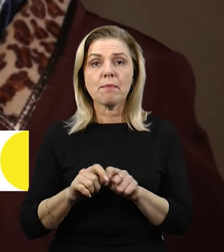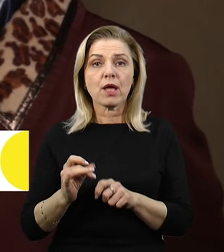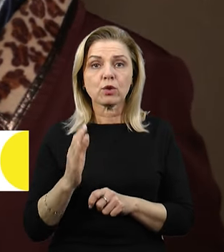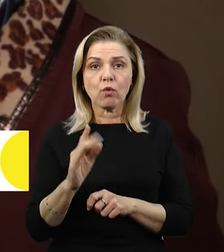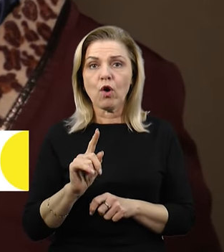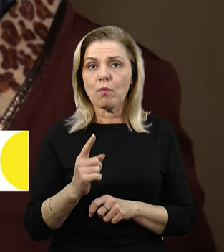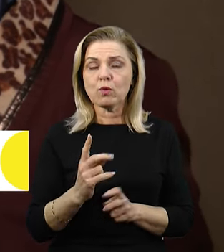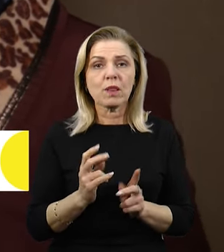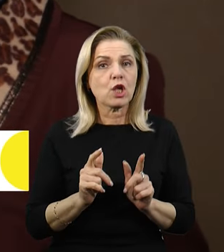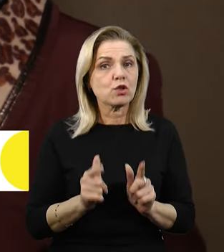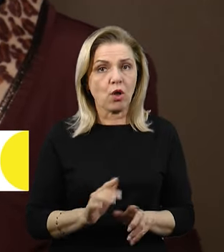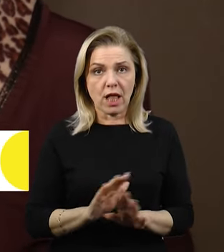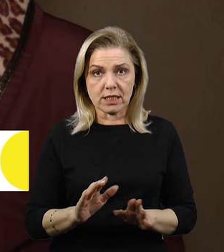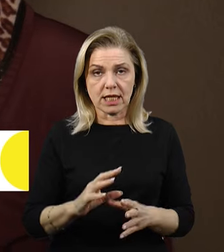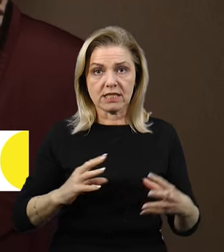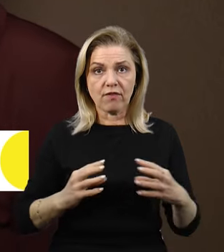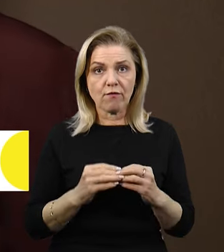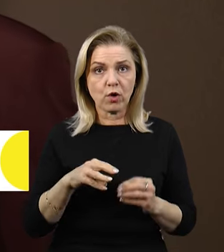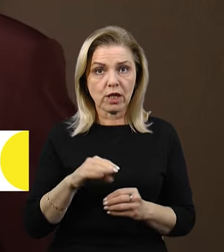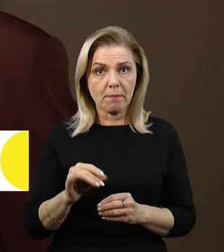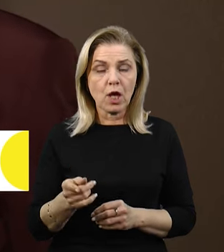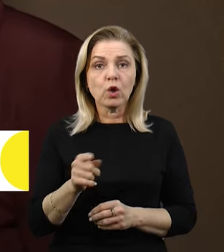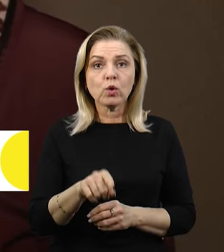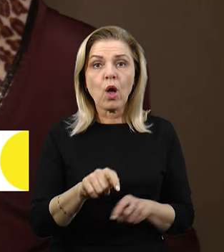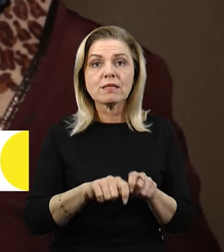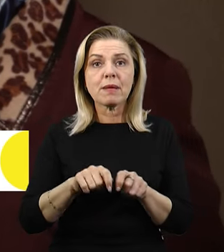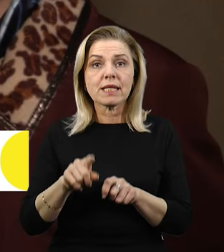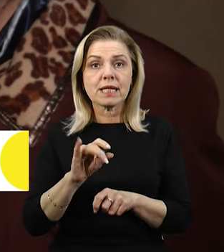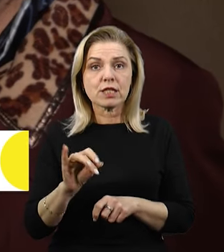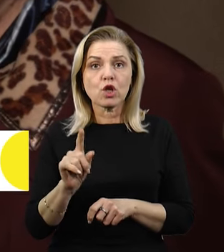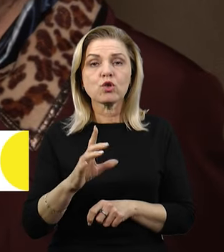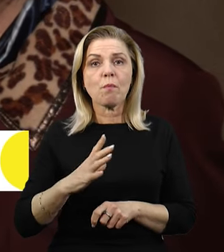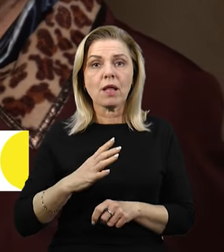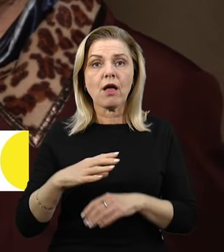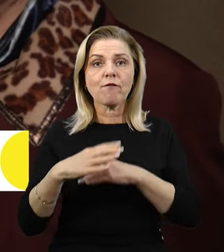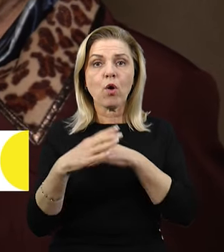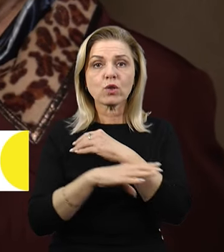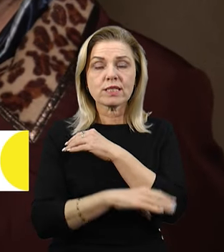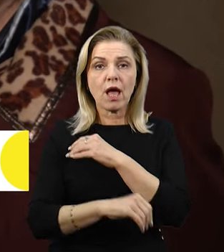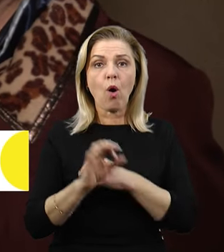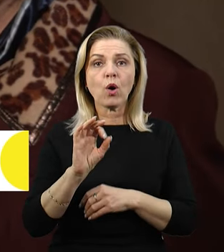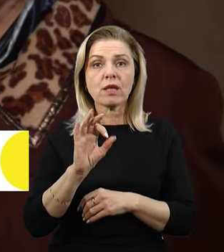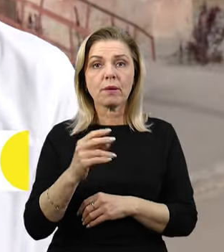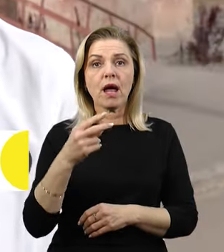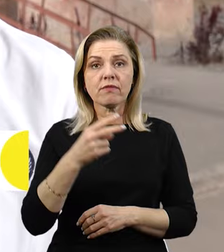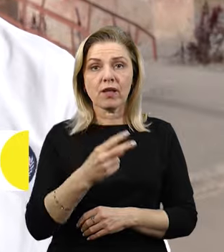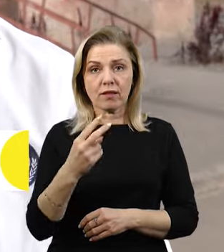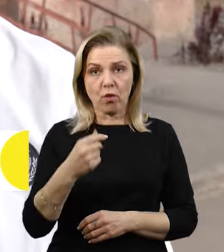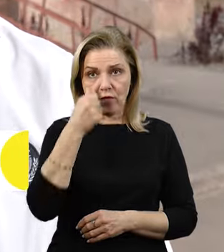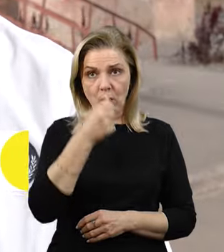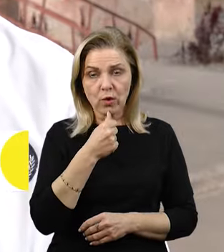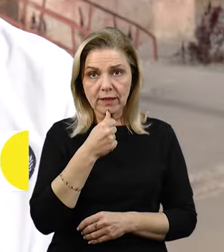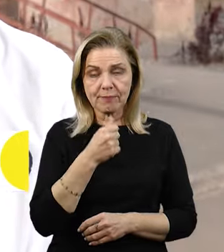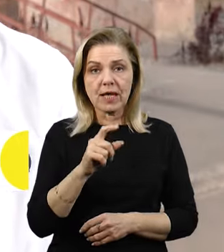выводами, той експертизи, яка була проведена в кінці октября 2022 року. За